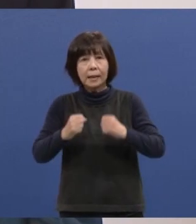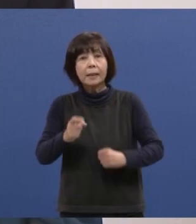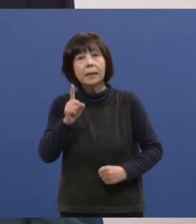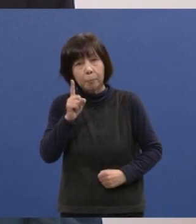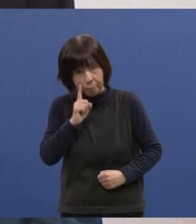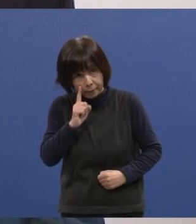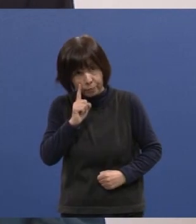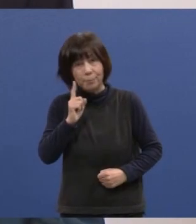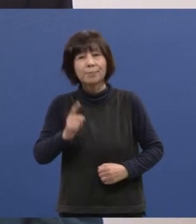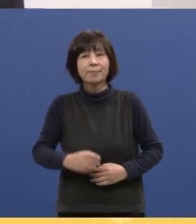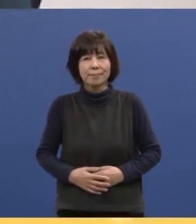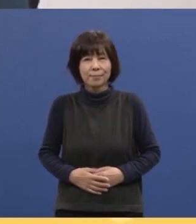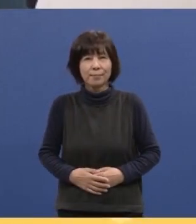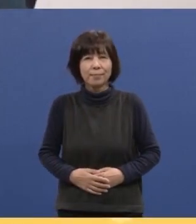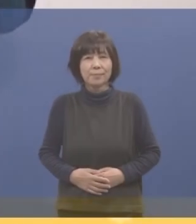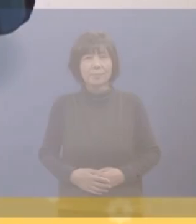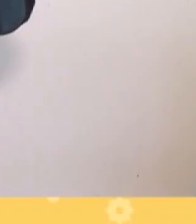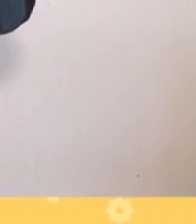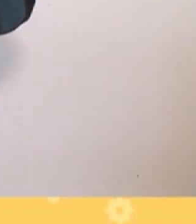ましょう。